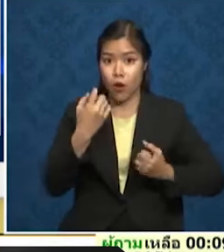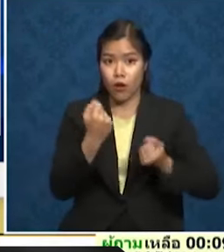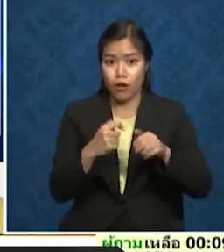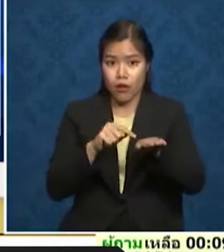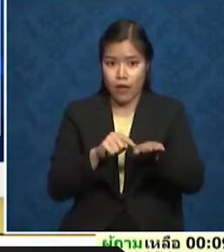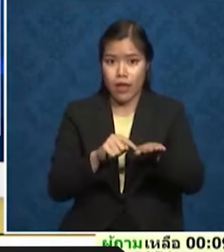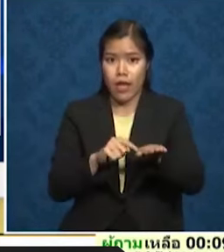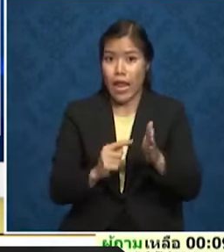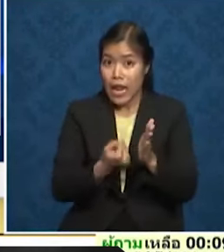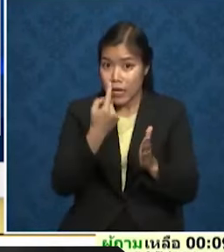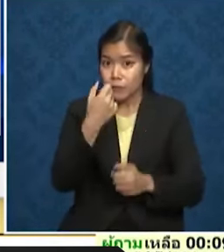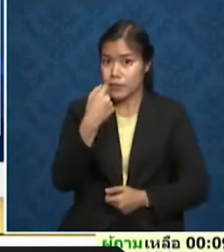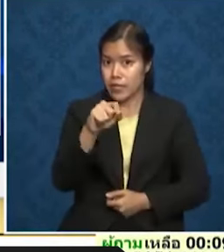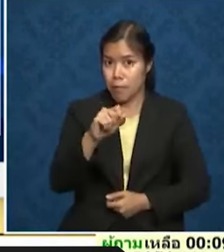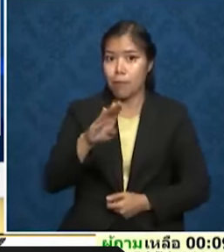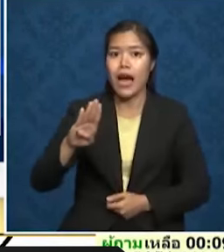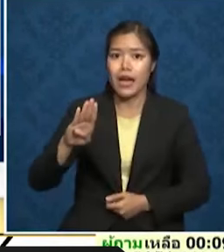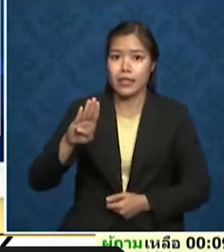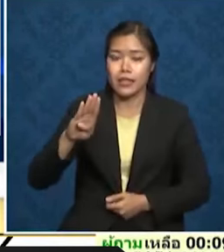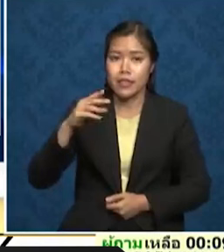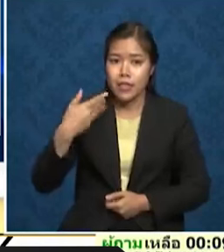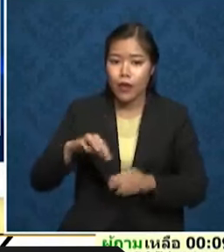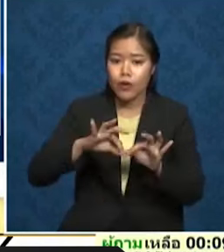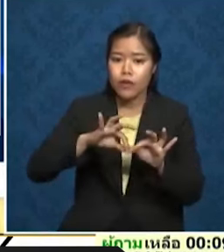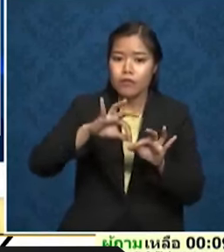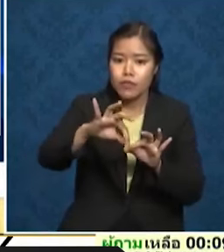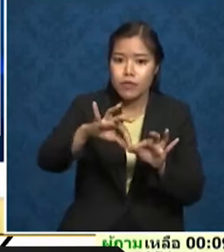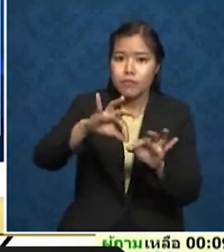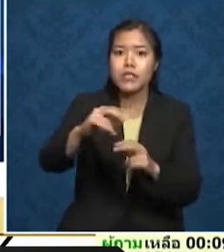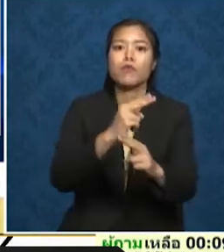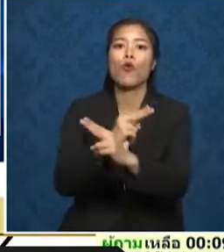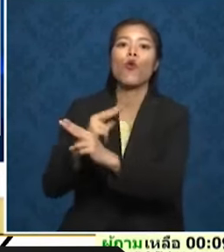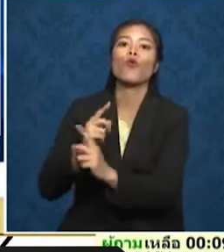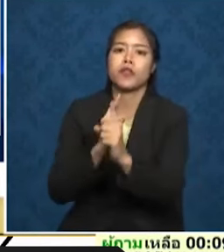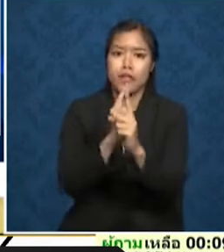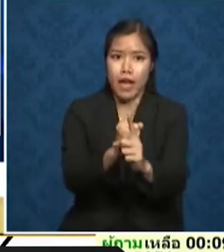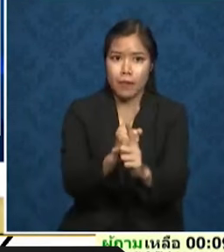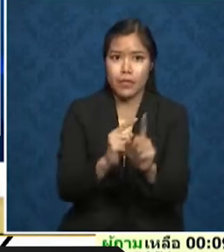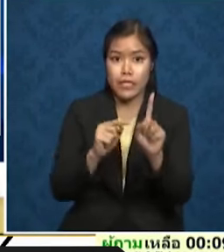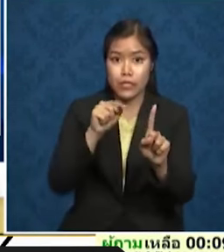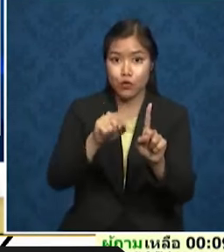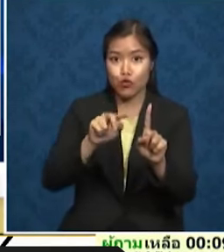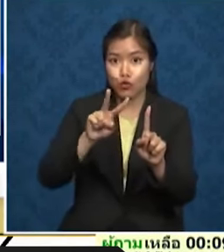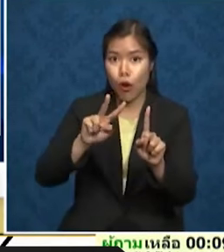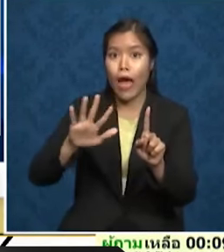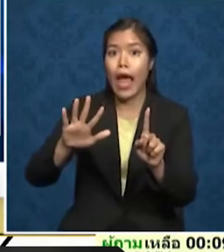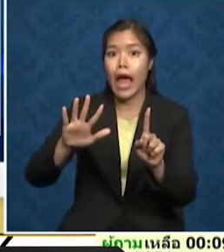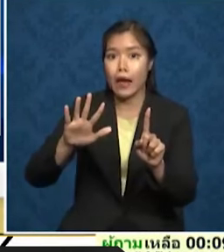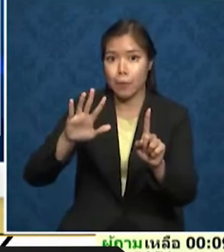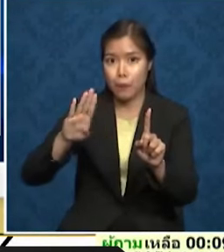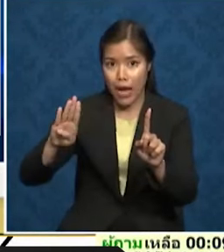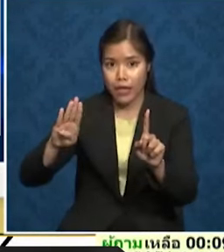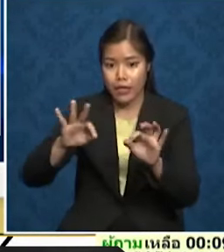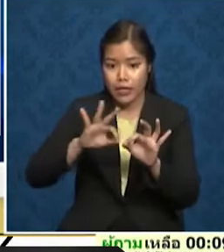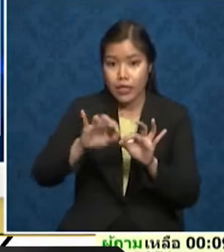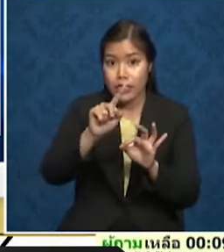า10บาทและคิดค่าธรรมเนียมตามระยะทางที่ใช้จริงนะคะ 1.25 บาทต่อ1กิโลเมตร